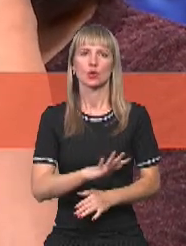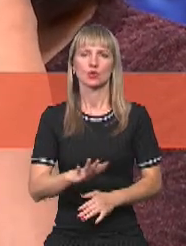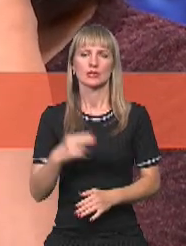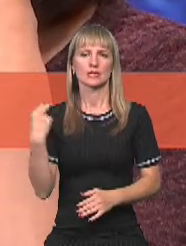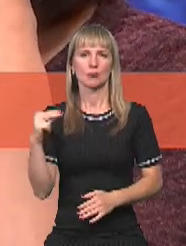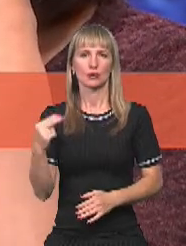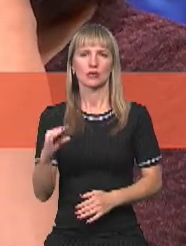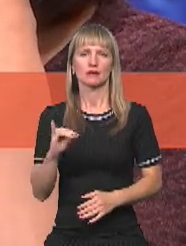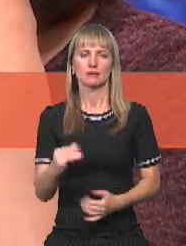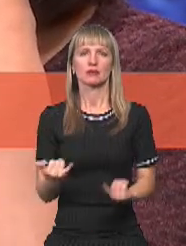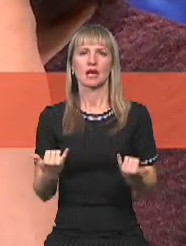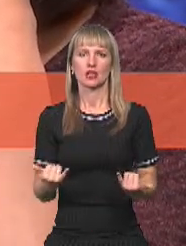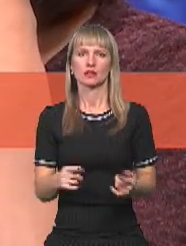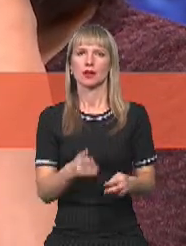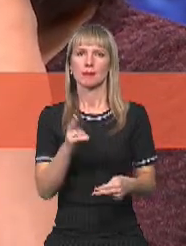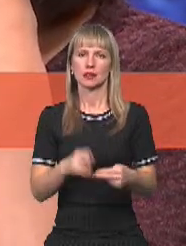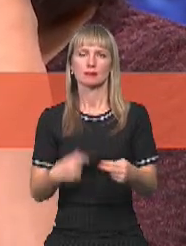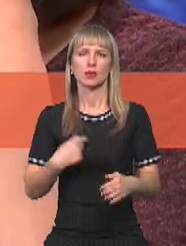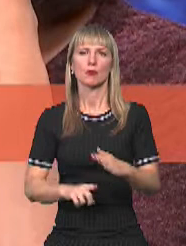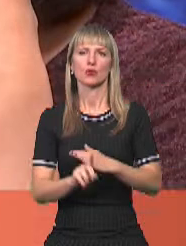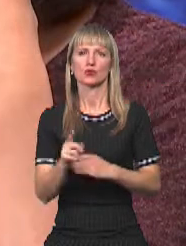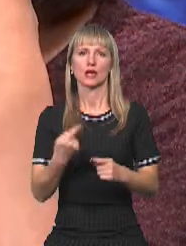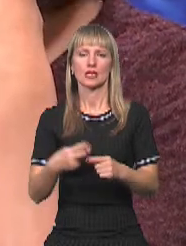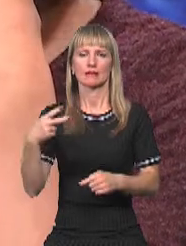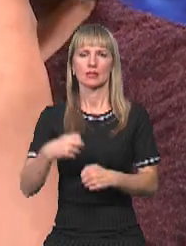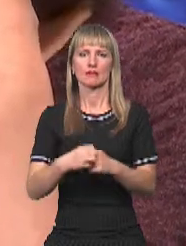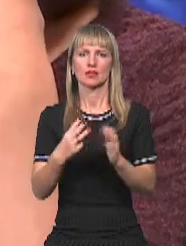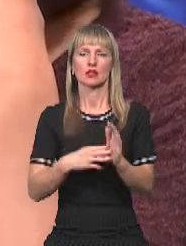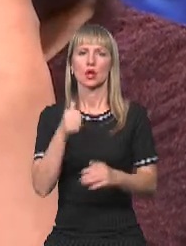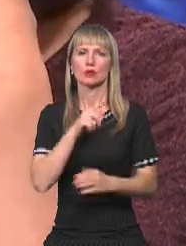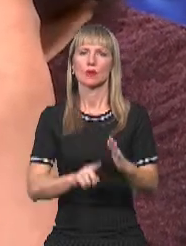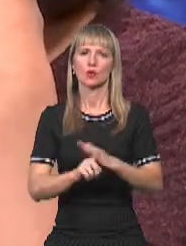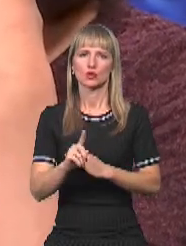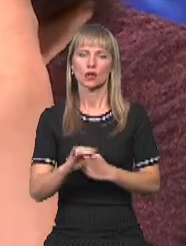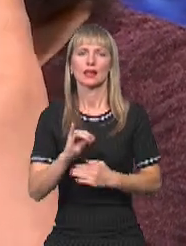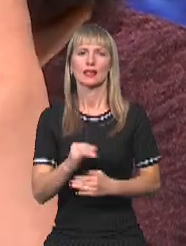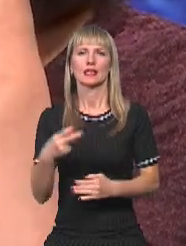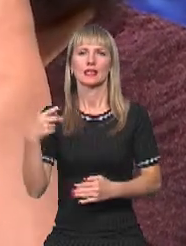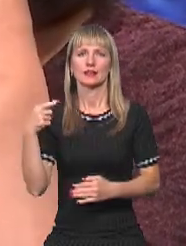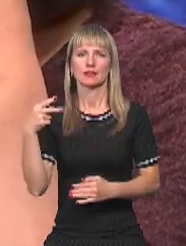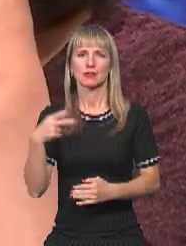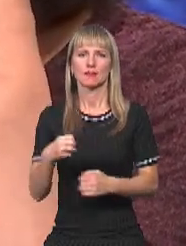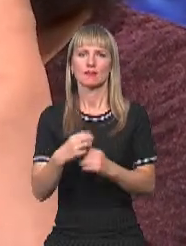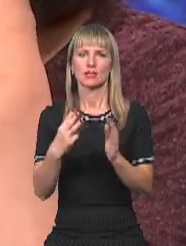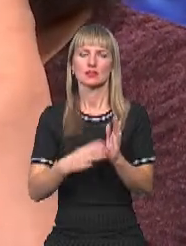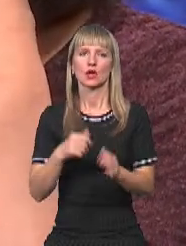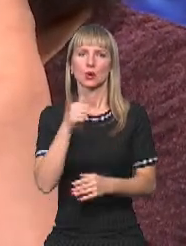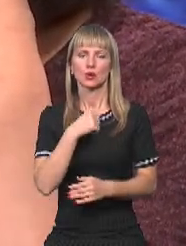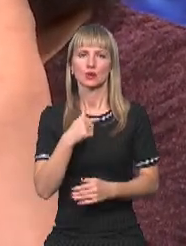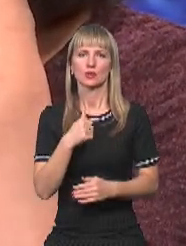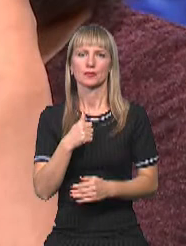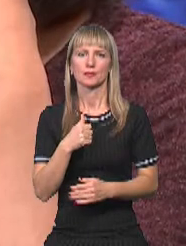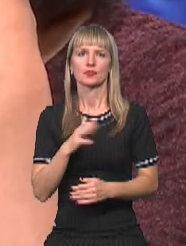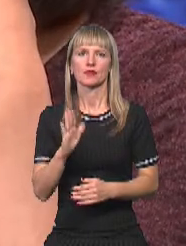насаджень в Запоріжжі. І нарешті, от наприкінці ми почали це в 2018 році на початку, і в 2018 році,